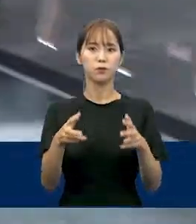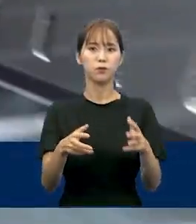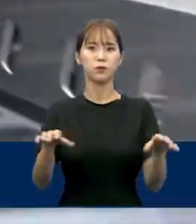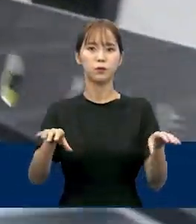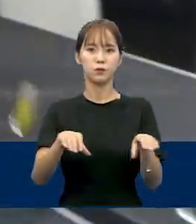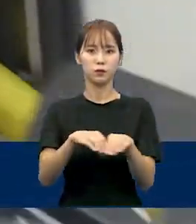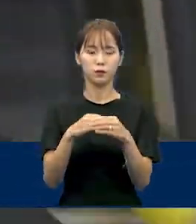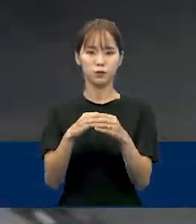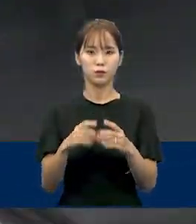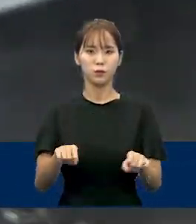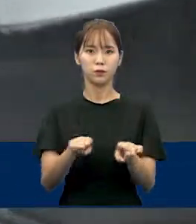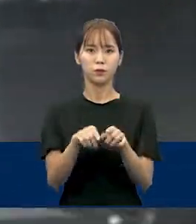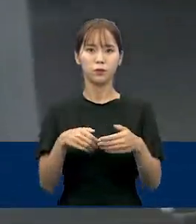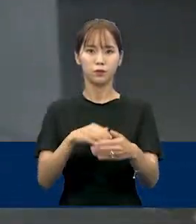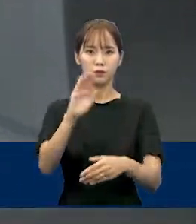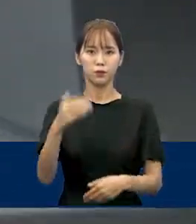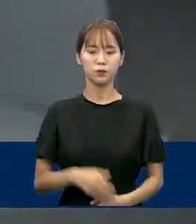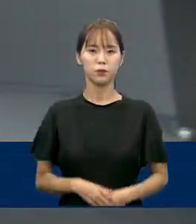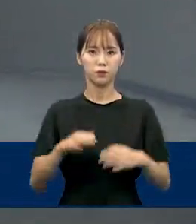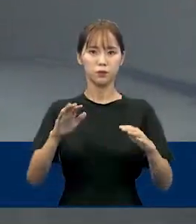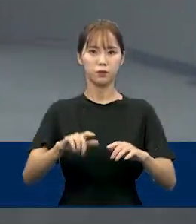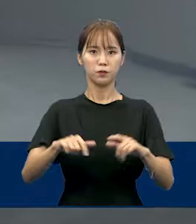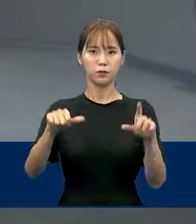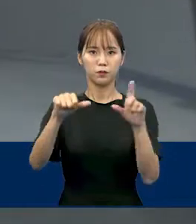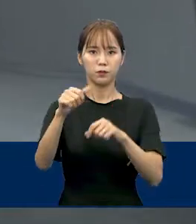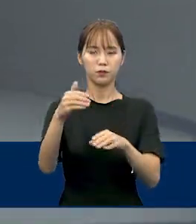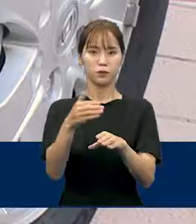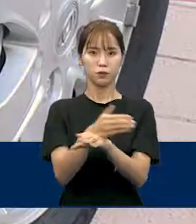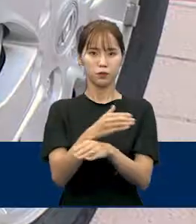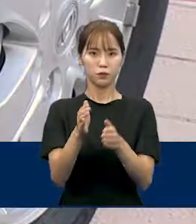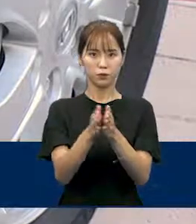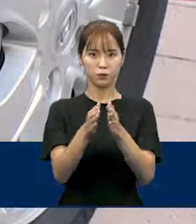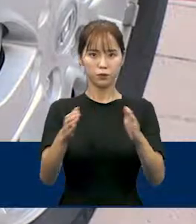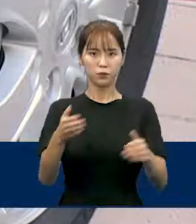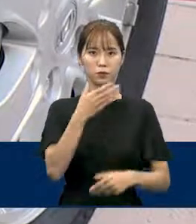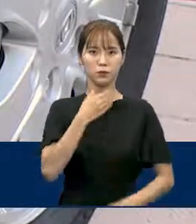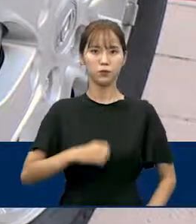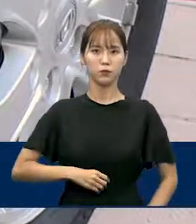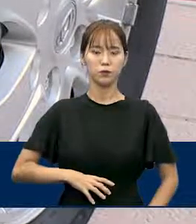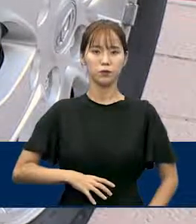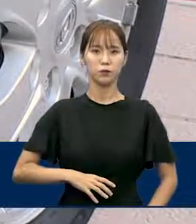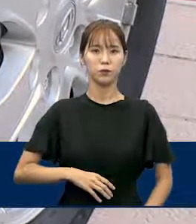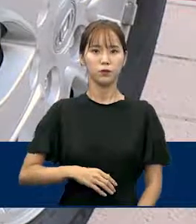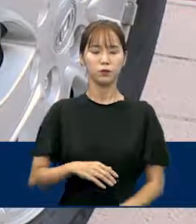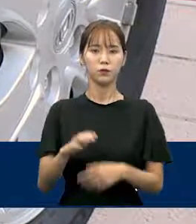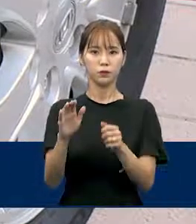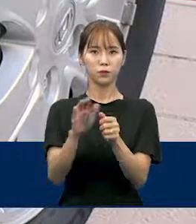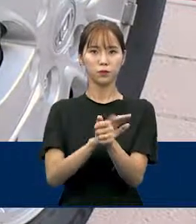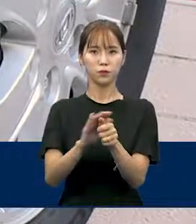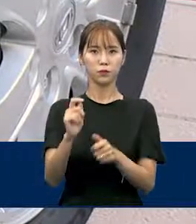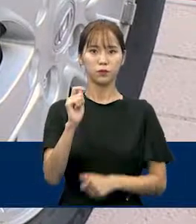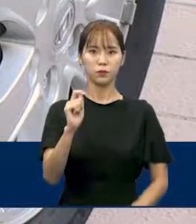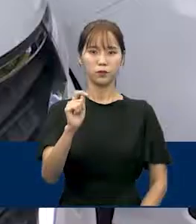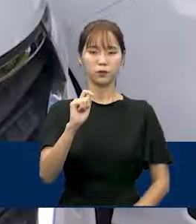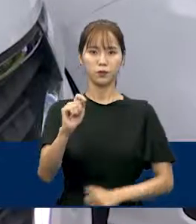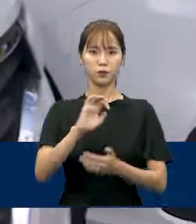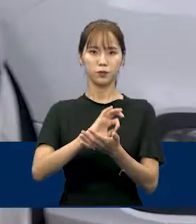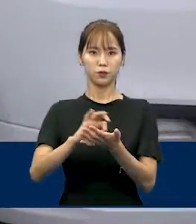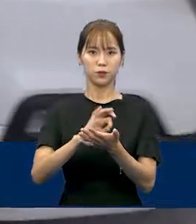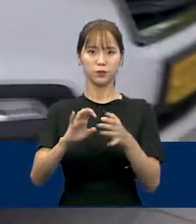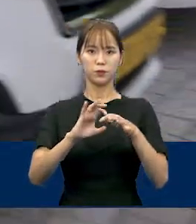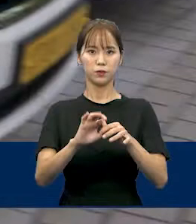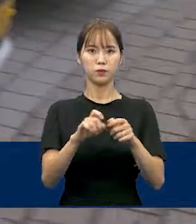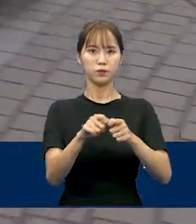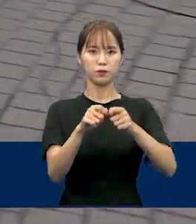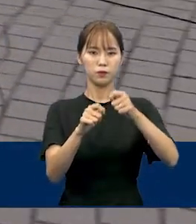사업을 진행합니다 이번 사업은 올해 5월부터 시행한 보건복지부의 모두 타 돌봄 택시 사업 때 장중